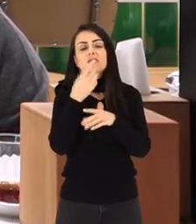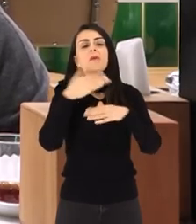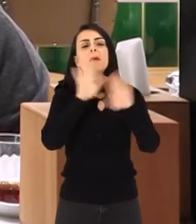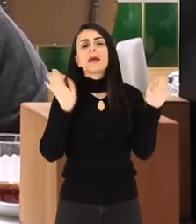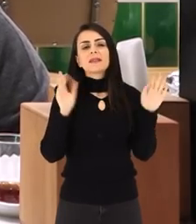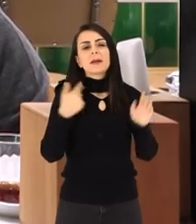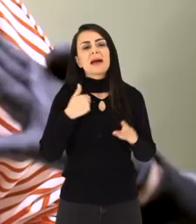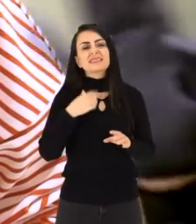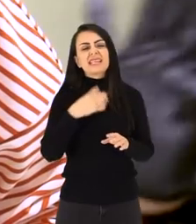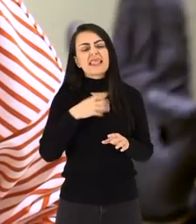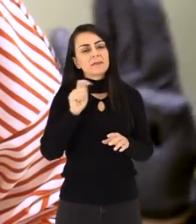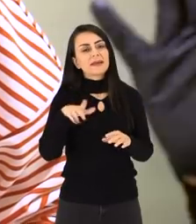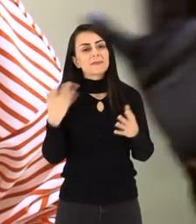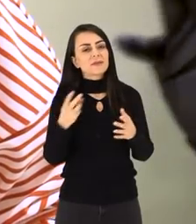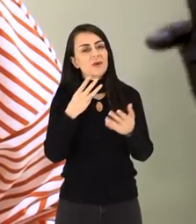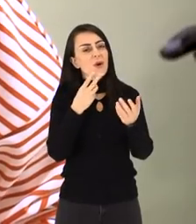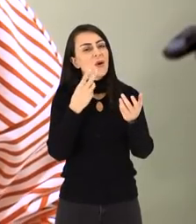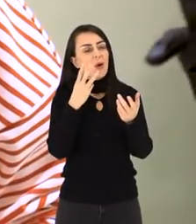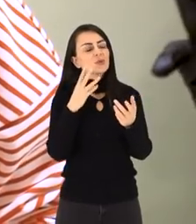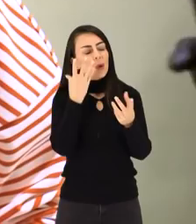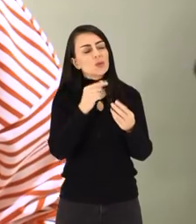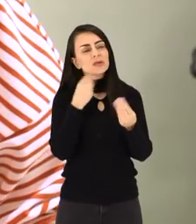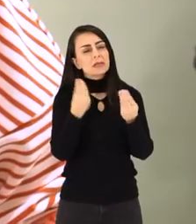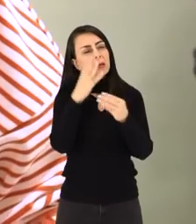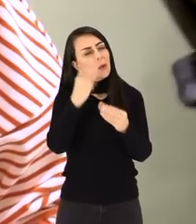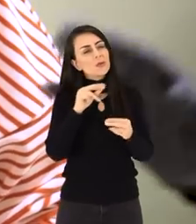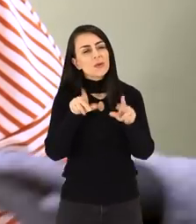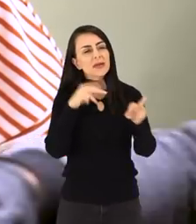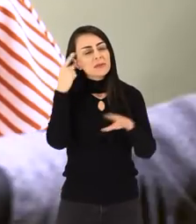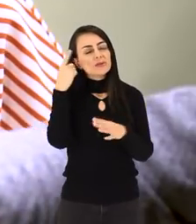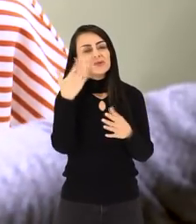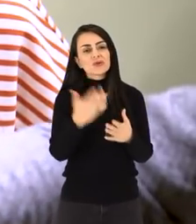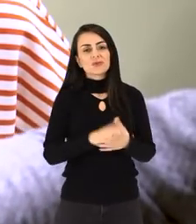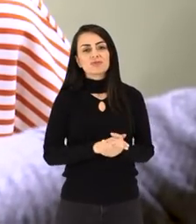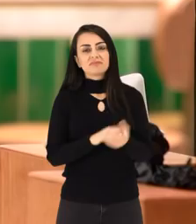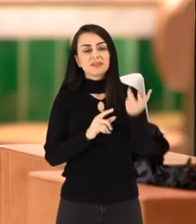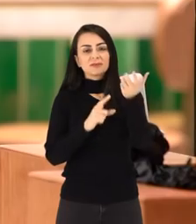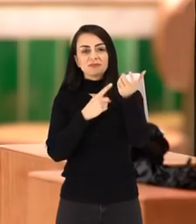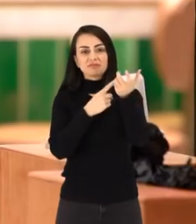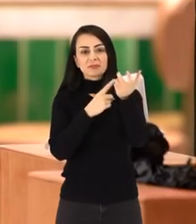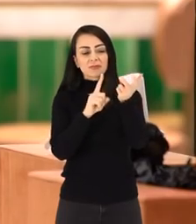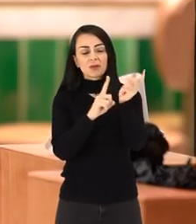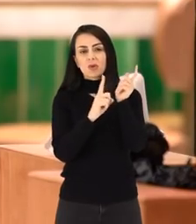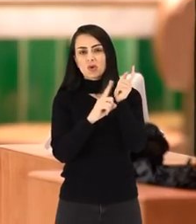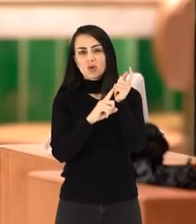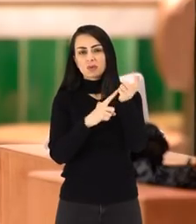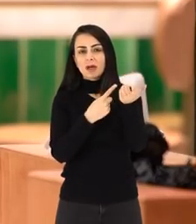musun? Tamam. Ama bu üç olsa iyi olurmuş gibi geliyor. Daha ergonomik evet. Şöyle